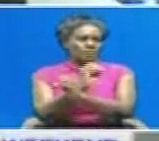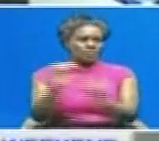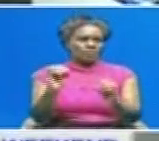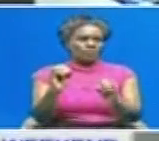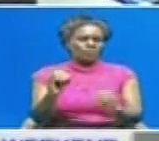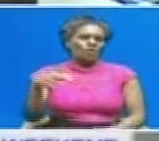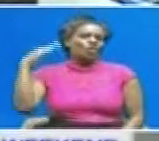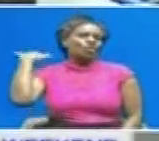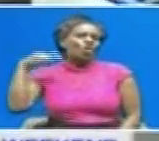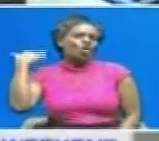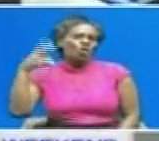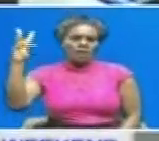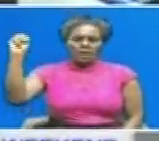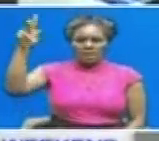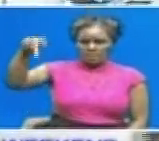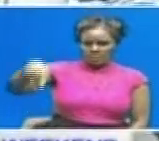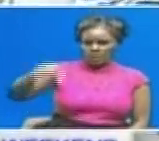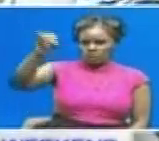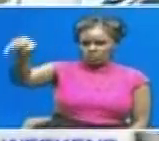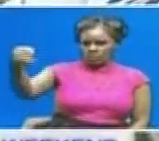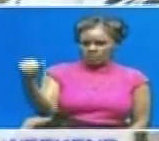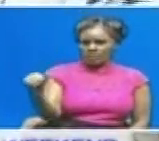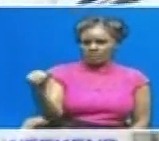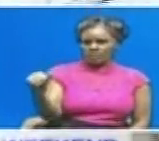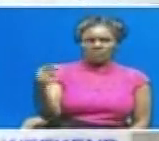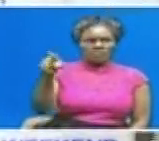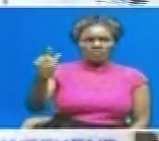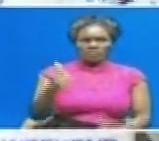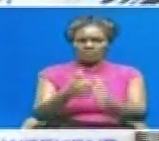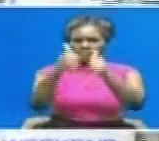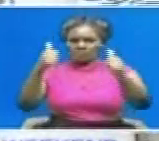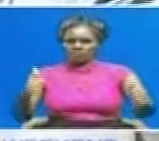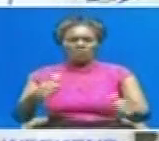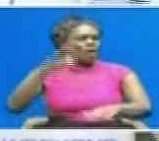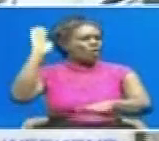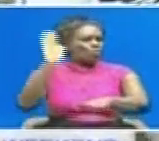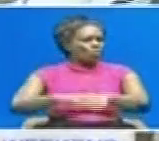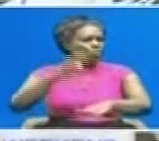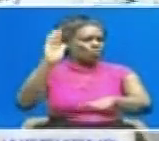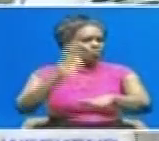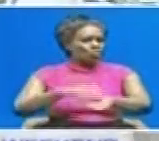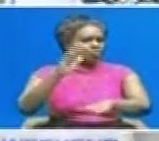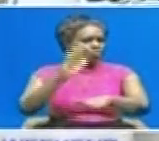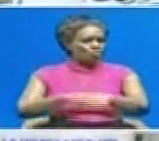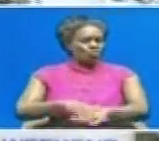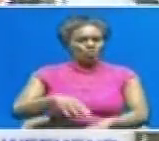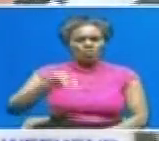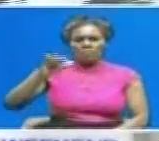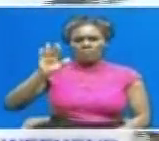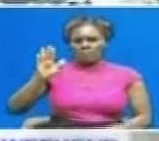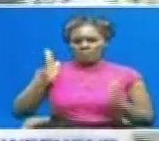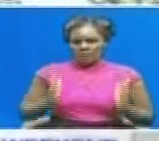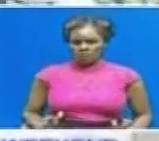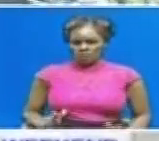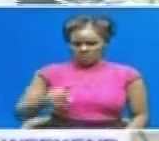of rogue MPs wa Jubilee walikataa a very principled career Monica Juma. Na